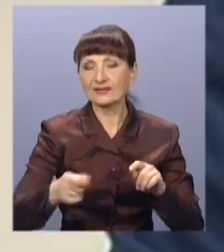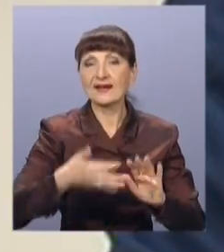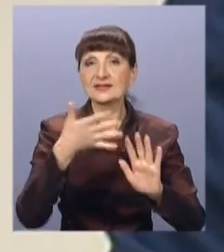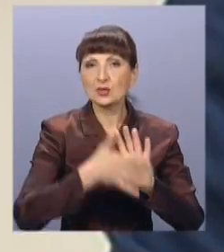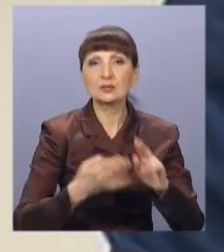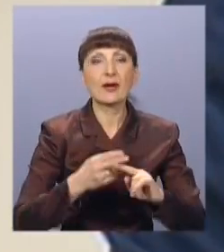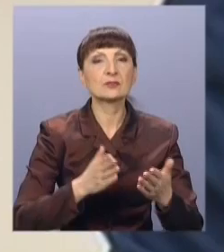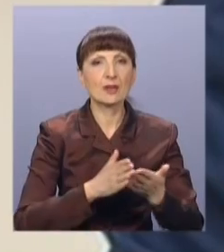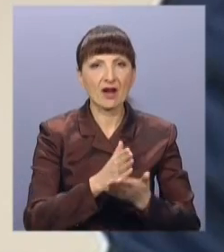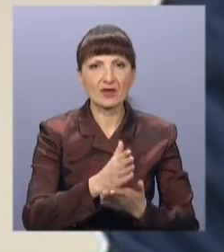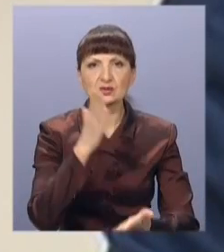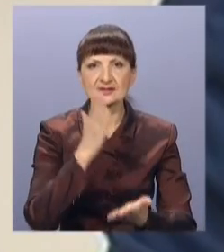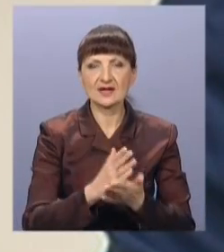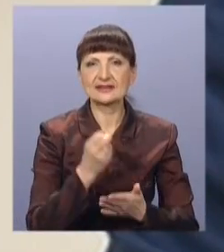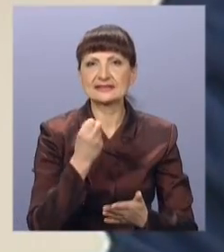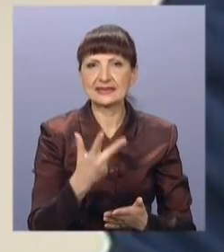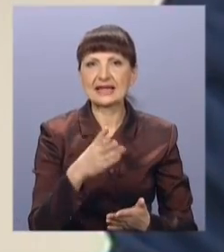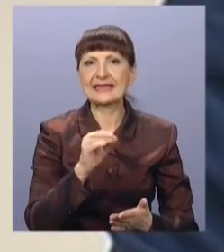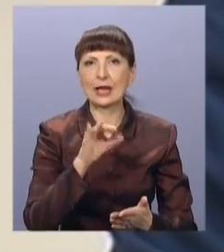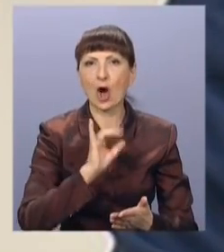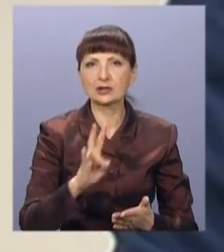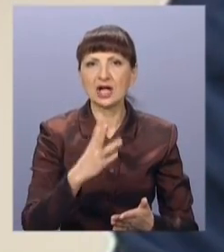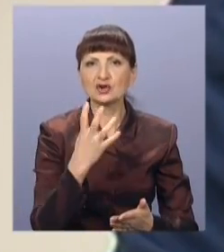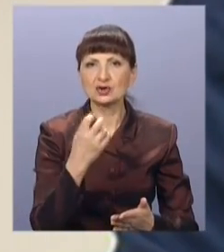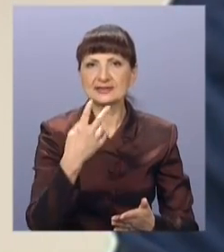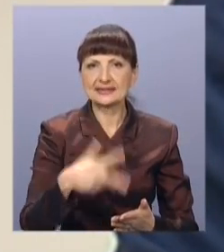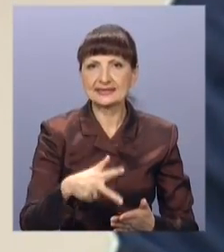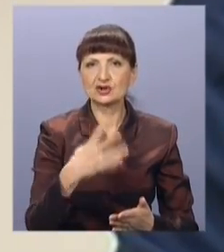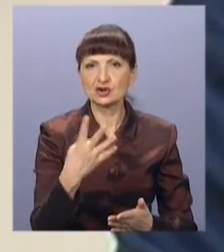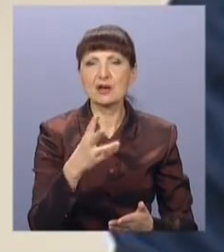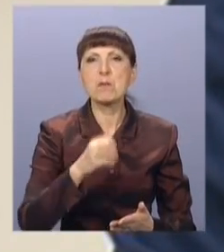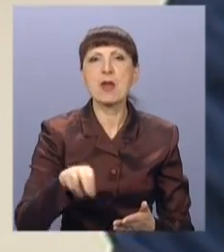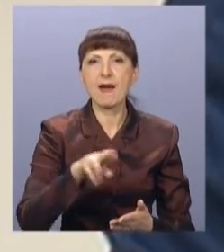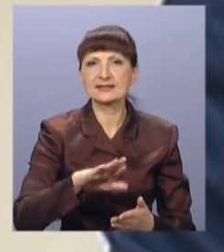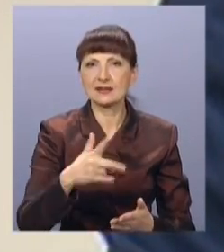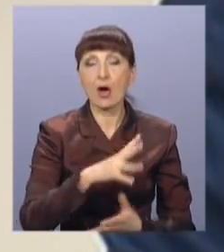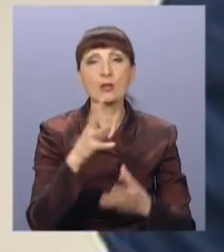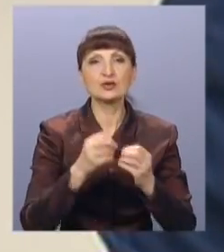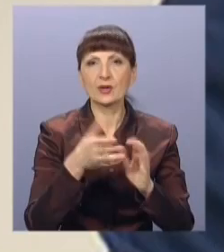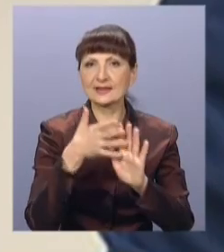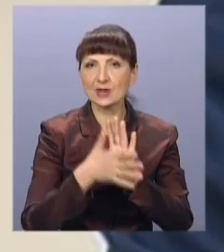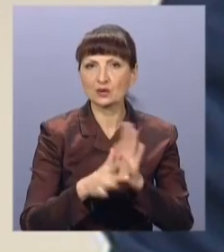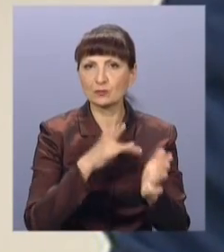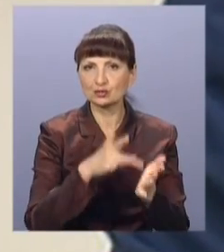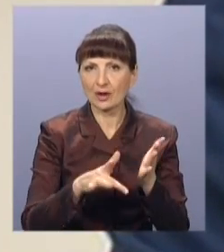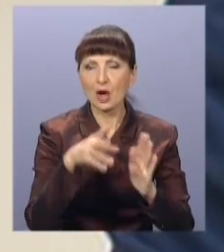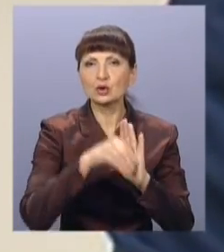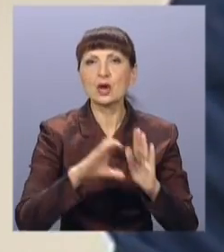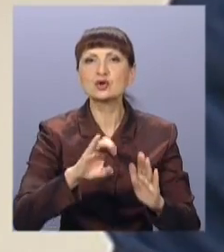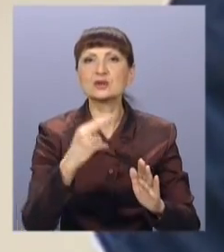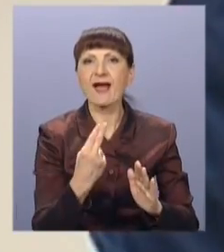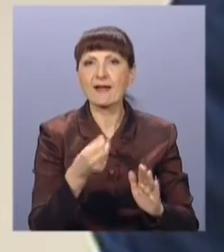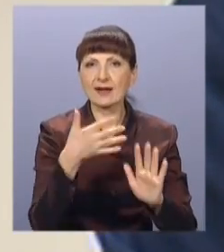данному направлению составят 13 триллионов 434 миллиарда тенге. В общем объеме расходов бюджета долю социальных